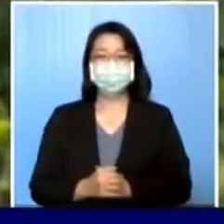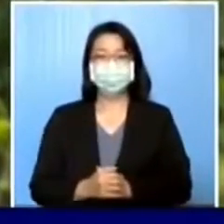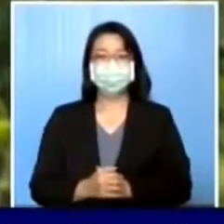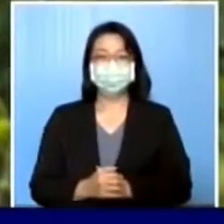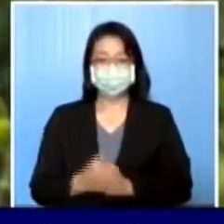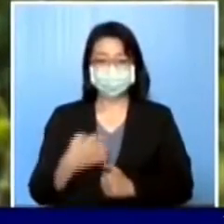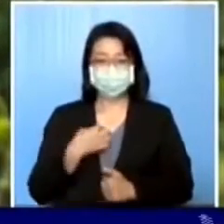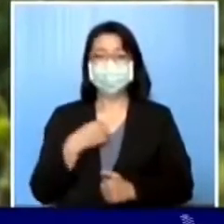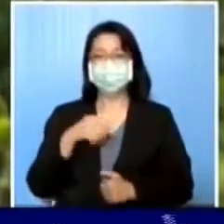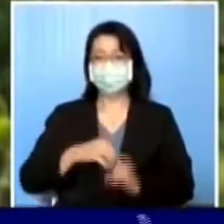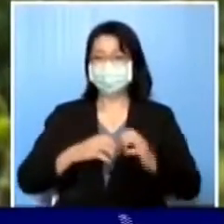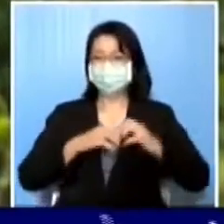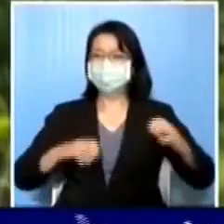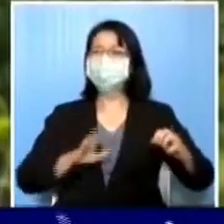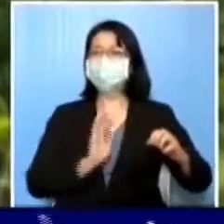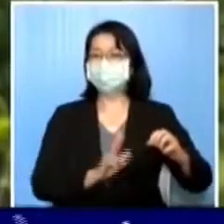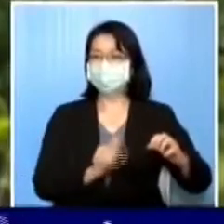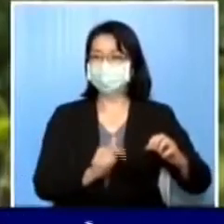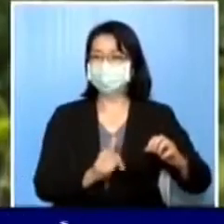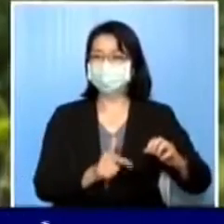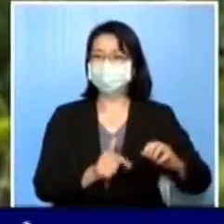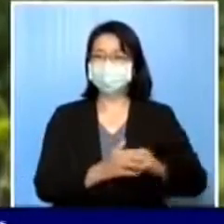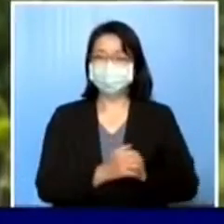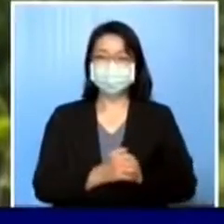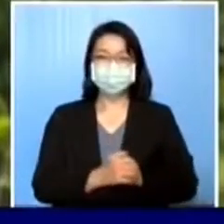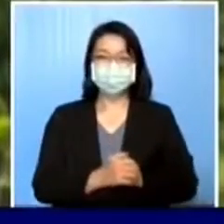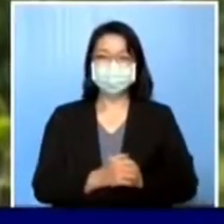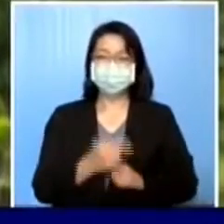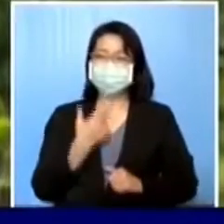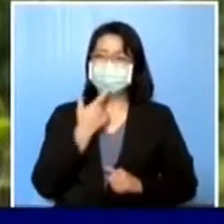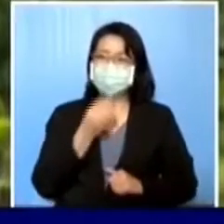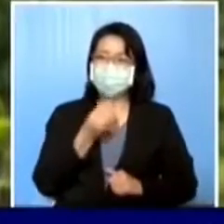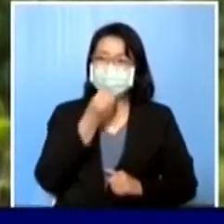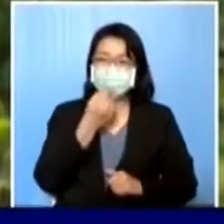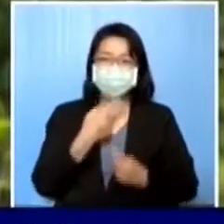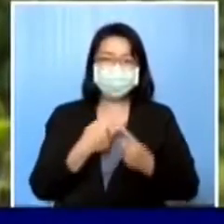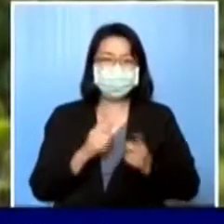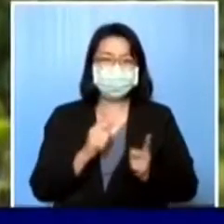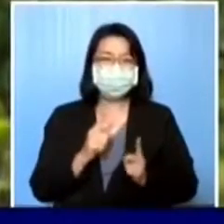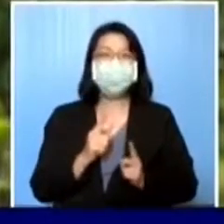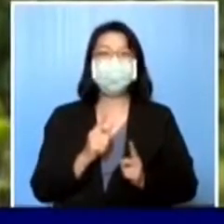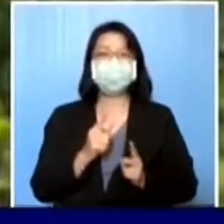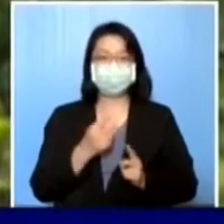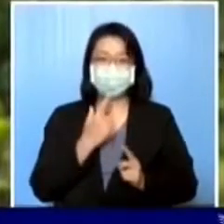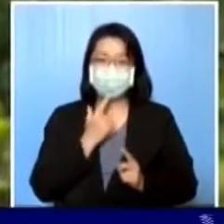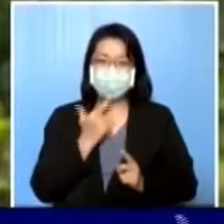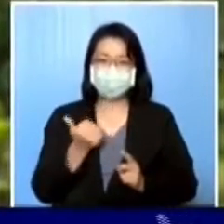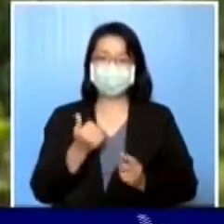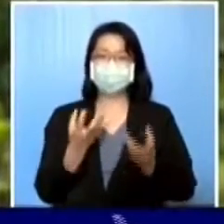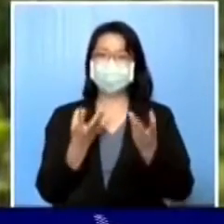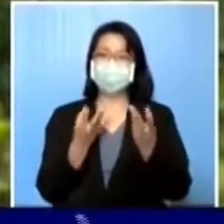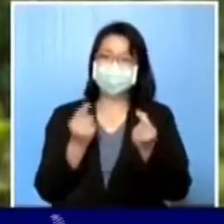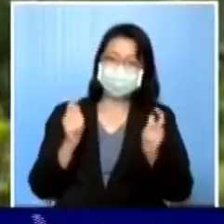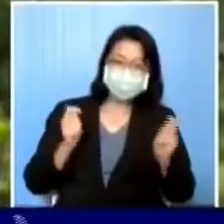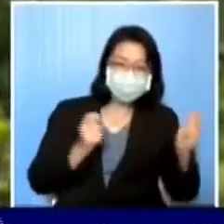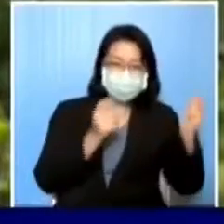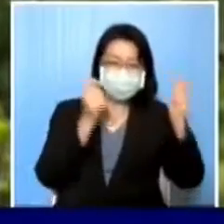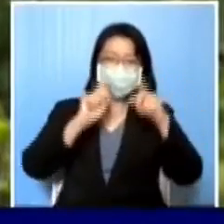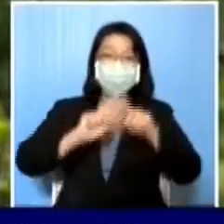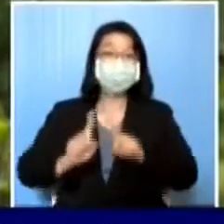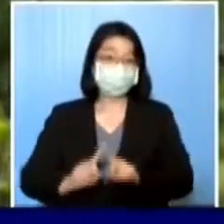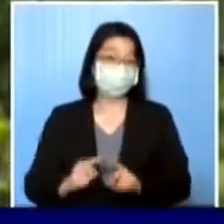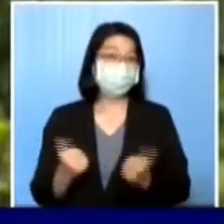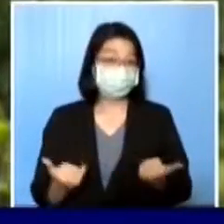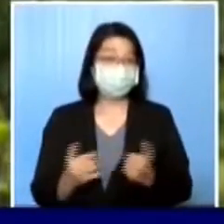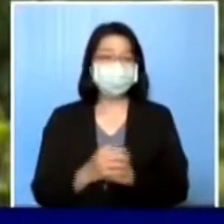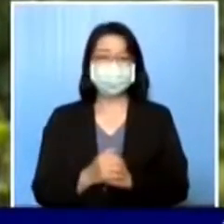มอนทองบ้านแยงหรือหลงบ้านแยงเนี่ยเขาจะเรียกว่ามีอาจจะเป็นมีรสชาติเฉพาะนะครับเพราะว่าด้วยสภาพภูมิอากาศเนี่ยอาจจะเหมาะสมนะ